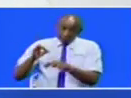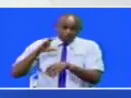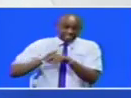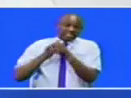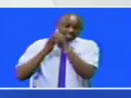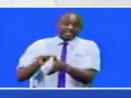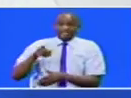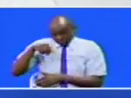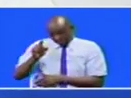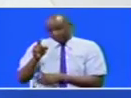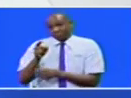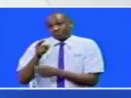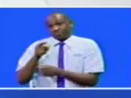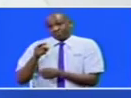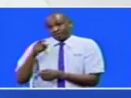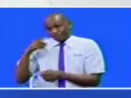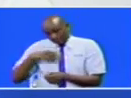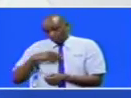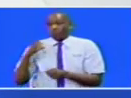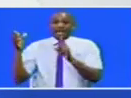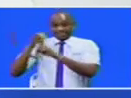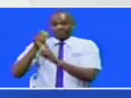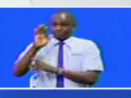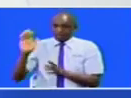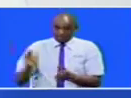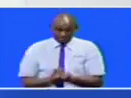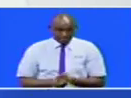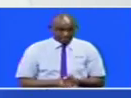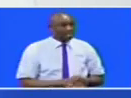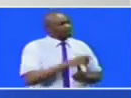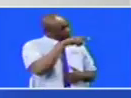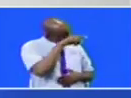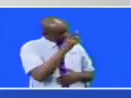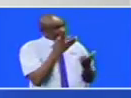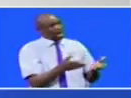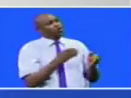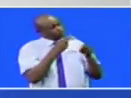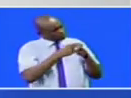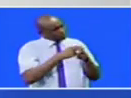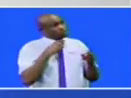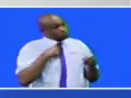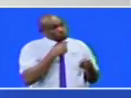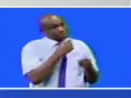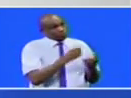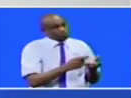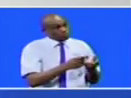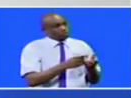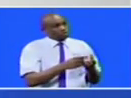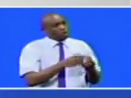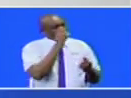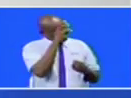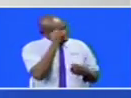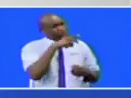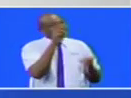kwa minajili ya mambo yao ambao walikuwa wanayataka na ajenda yao. Hivi sasa mnakwenda kwenye kura ya mchujo kuchagua mgombea mmoja tu. Yes. Je, kama ODM